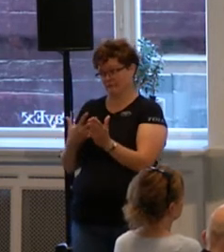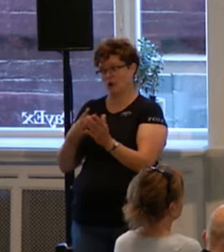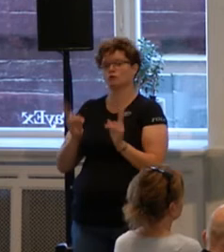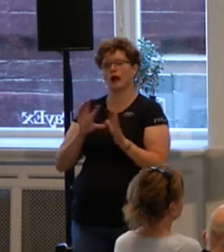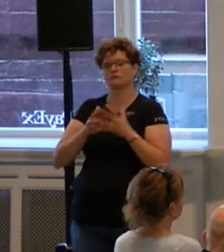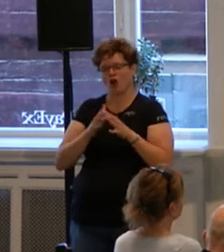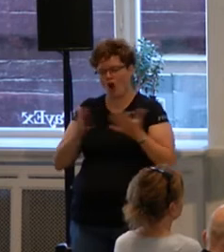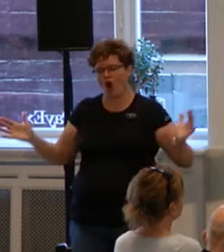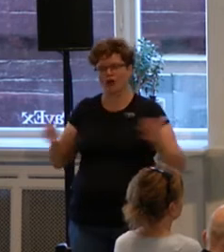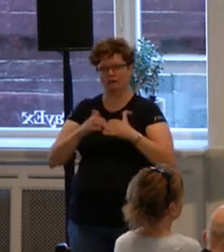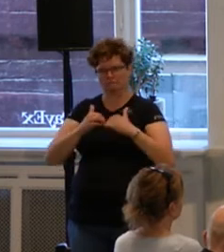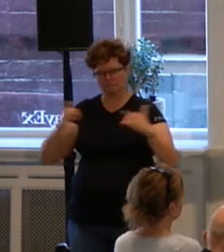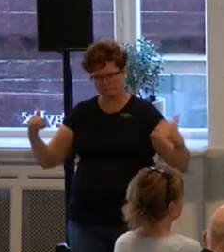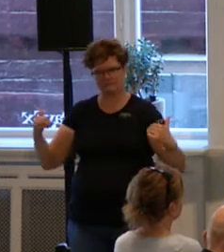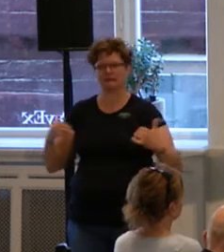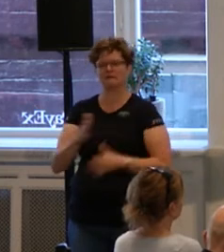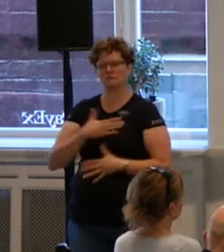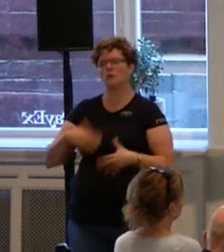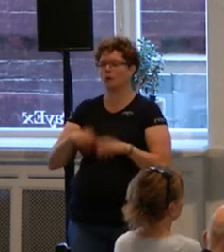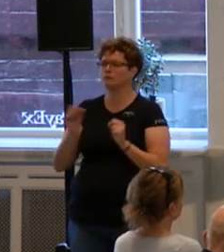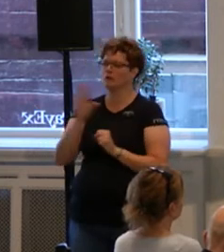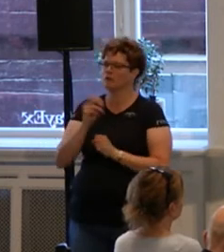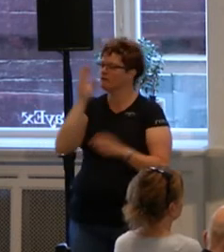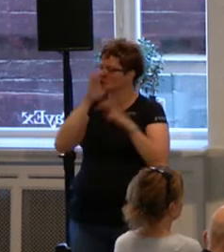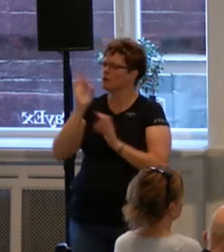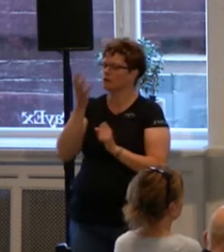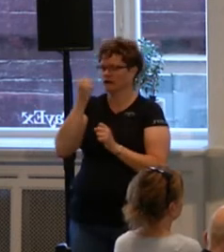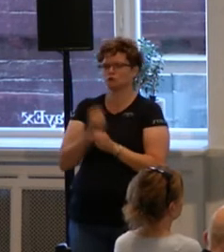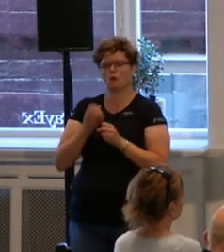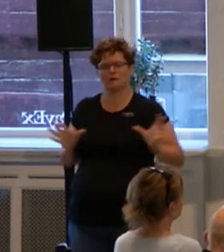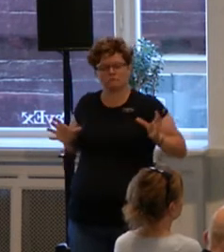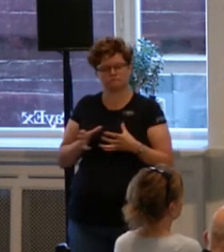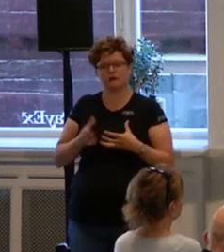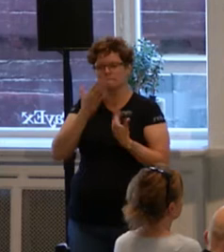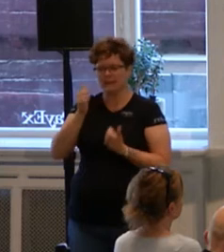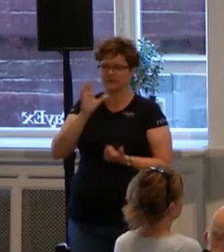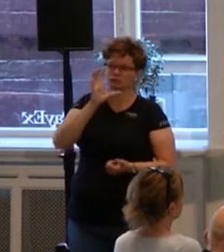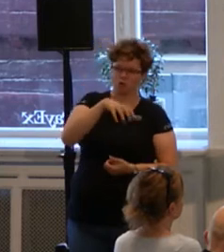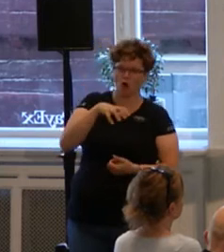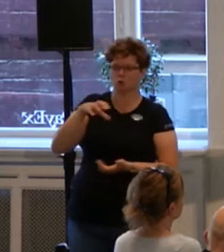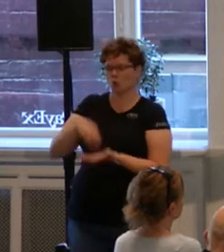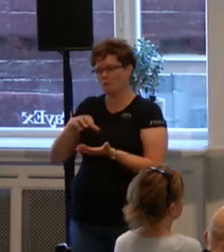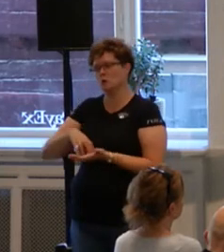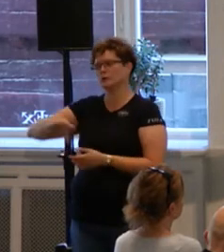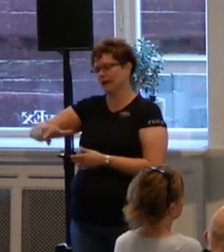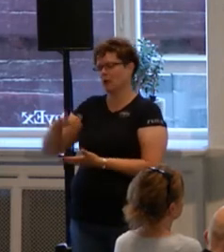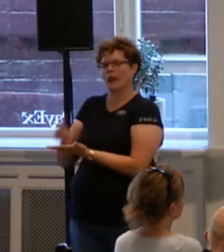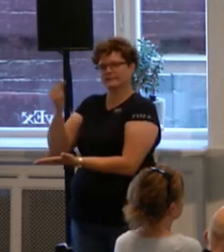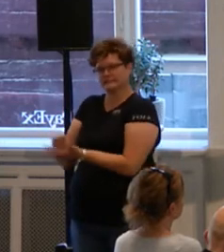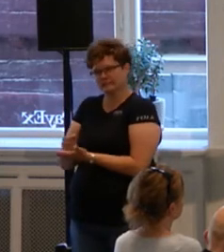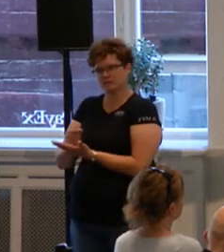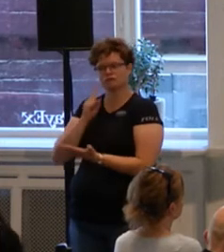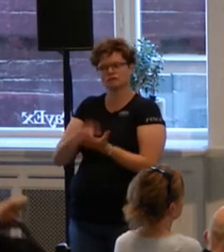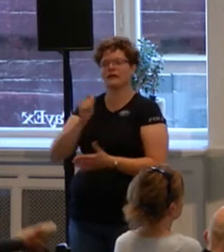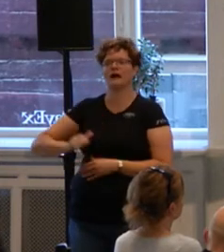utifrån det så är vårt uppdrag att fundera på hur man kan jobba ihop bättre stat, kommun, region, landsting för att